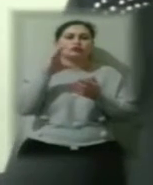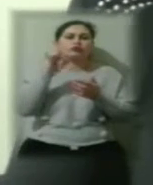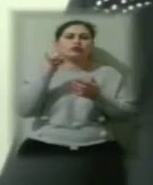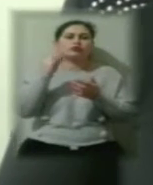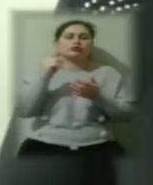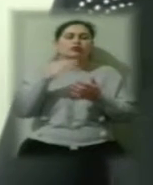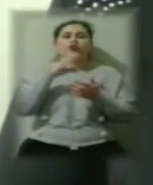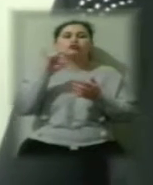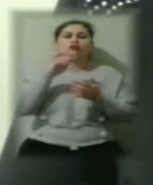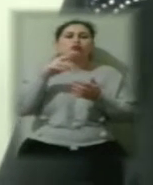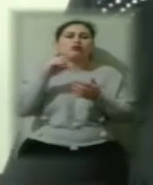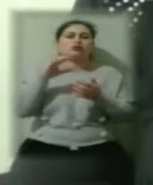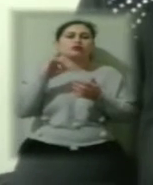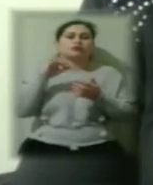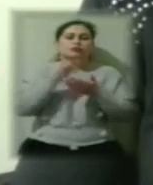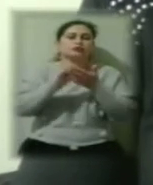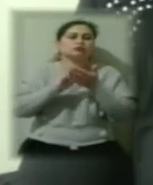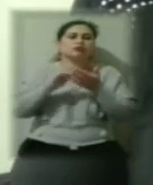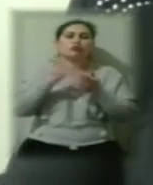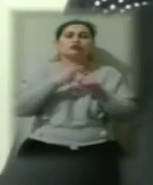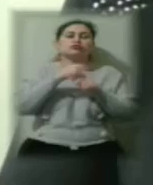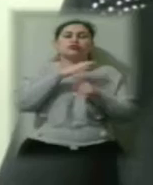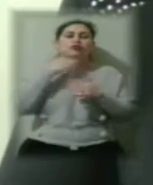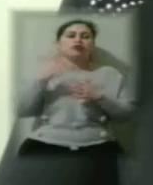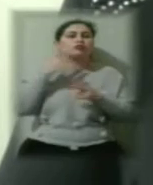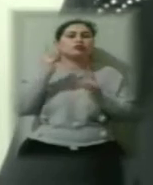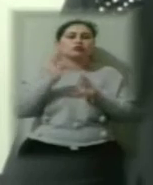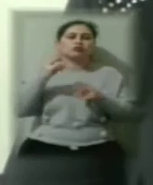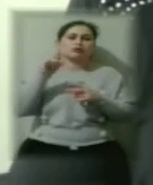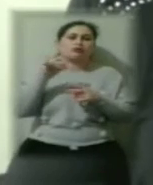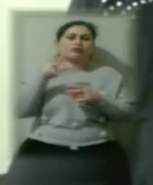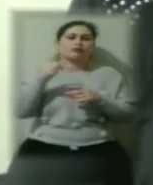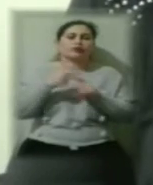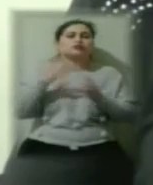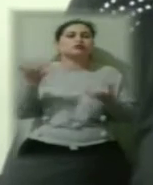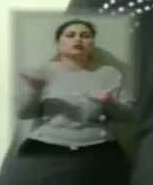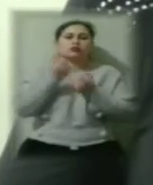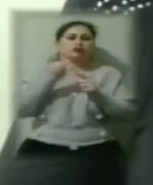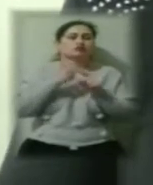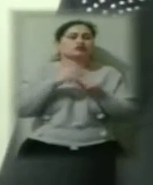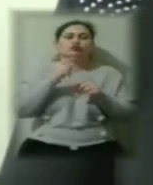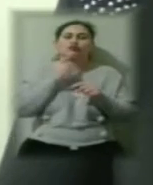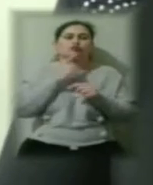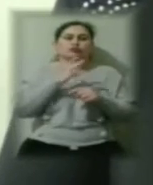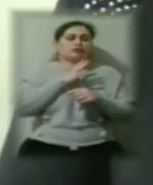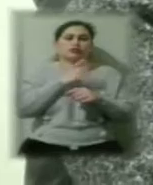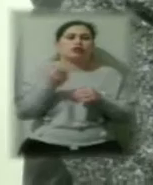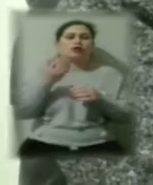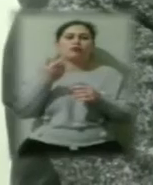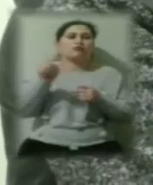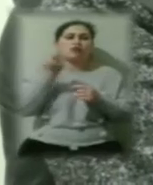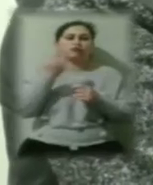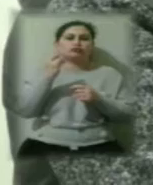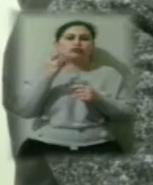Судмедексперт перечислював всі дійні травми. Там її спасти практично не було.